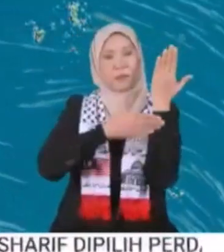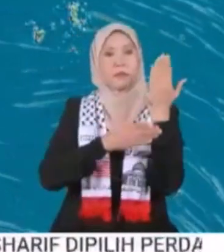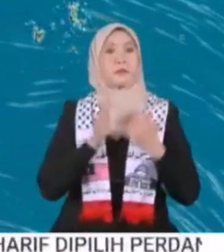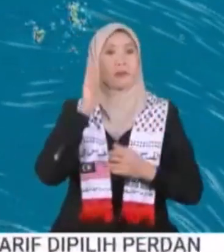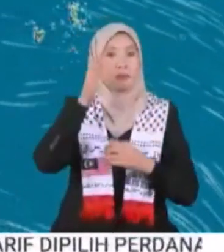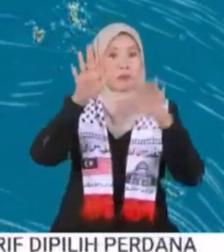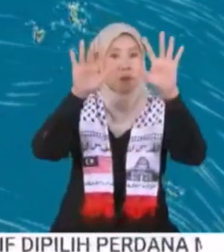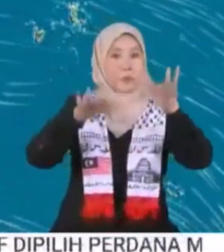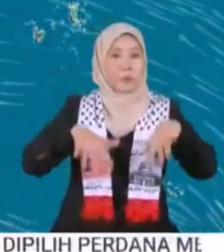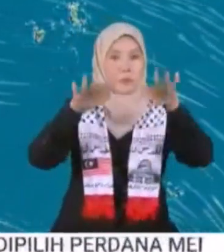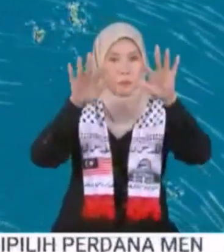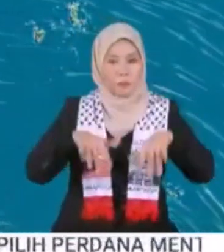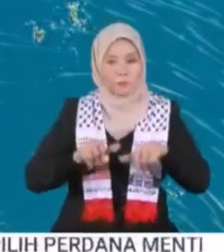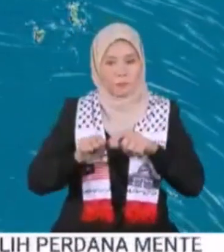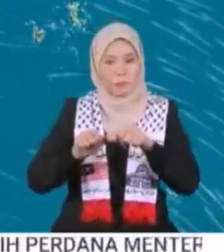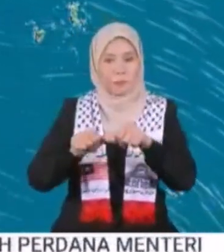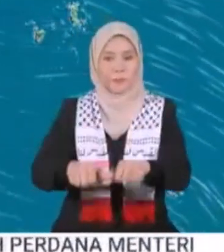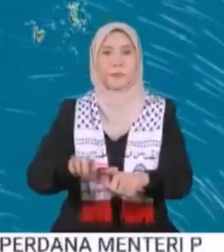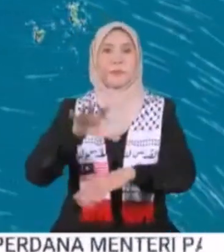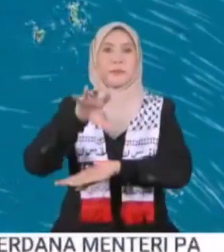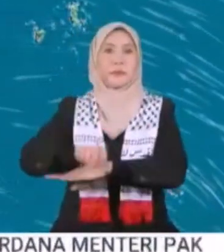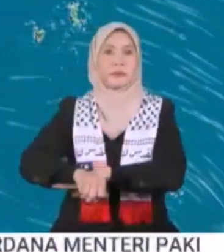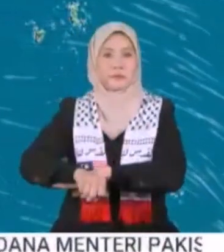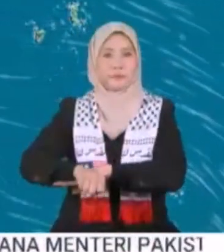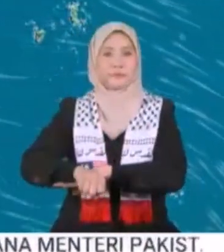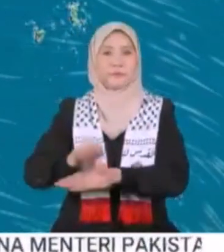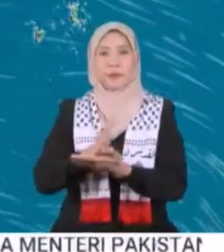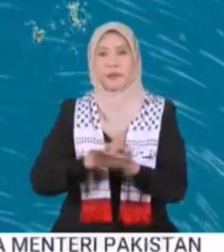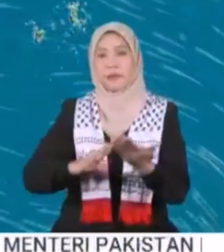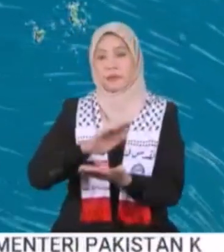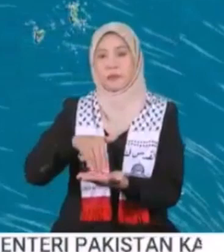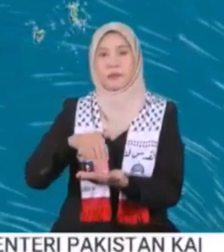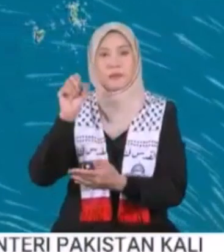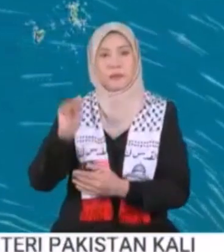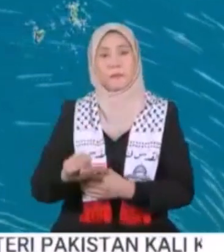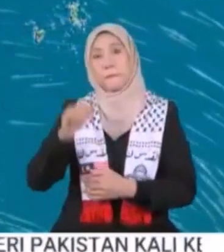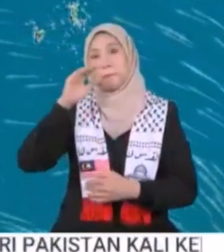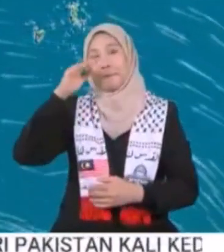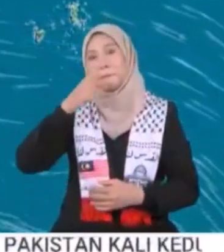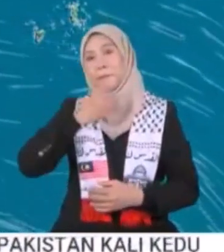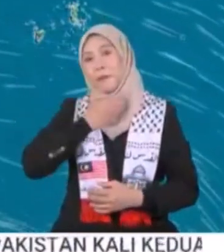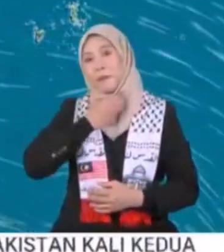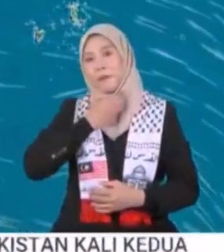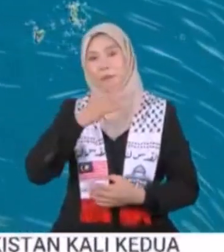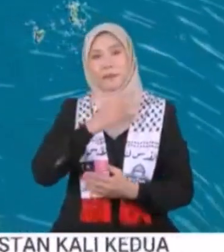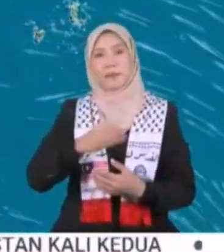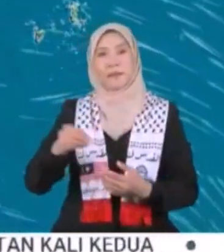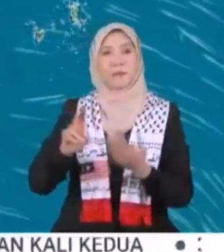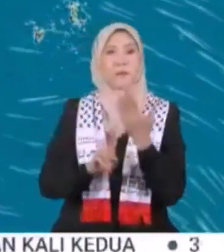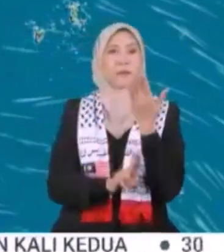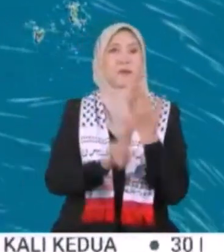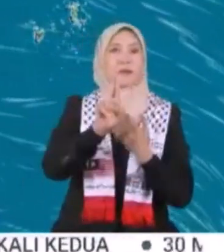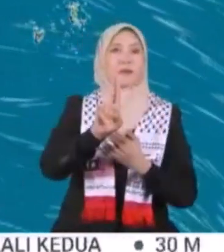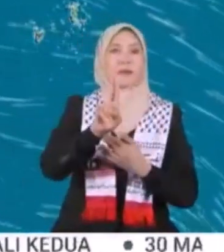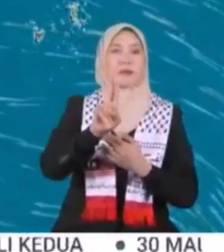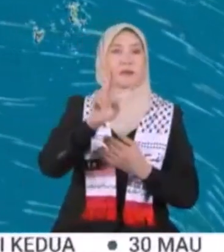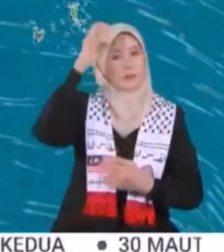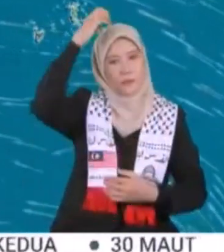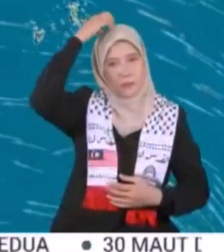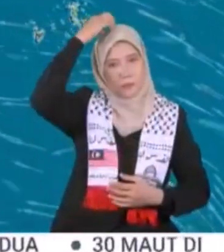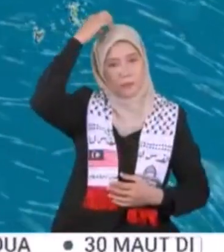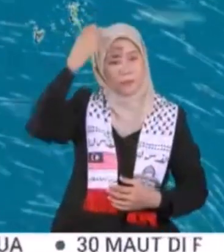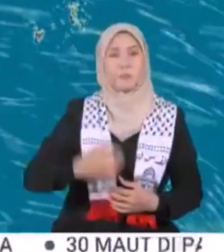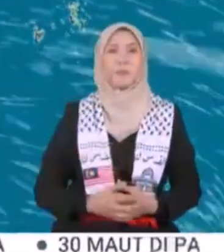berlaku berlanjutan sehingga ke malam nanti, terutamanya di sekitar bahagian tengah dan selatan negeri Perak dan juga di bahagian utara negeri